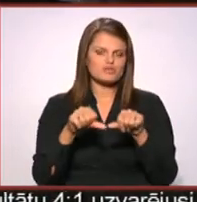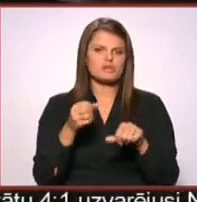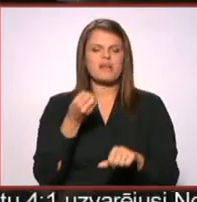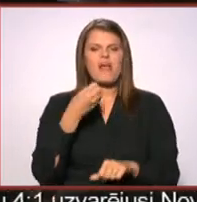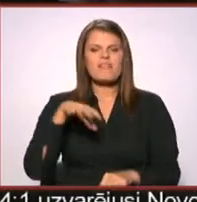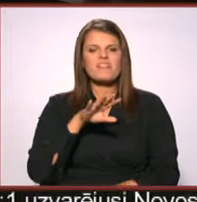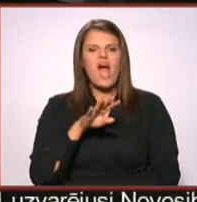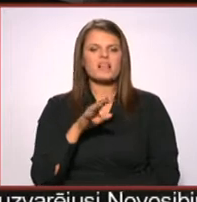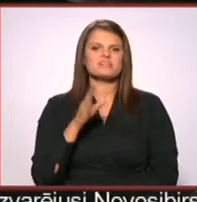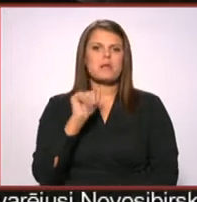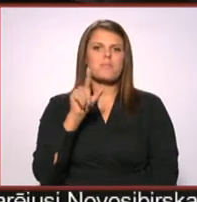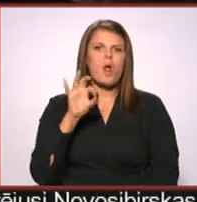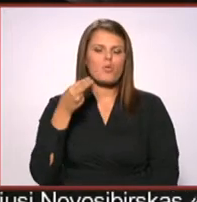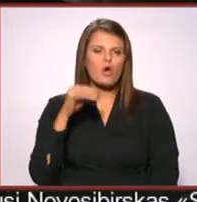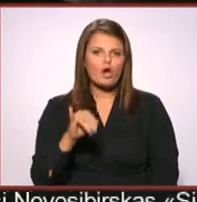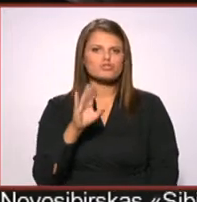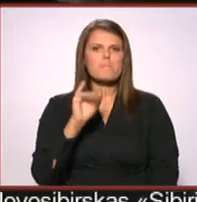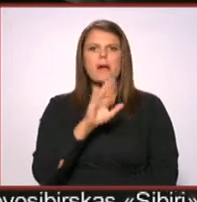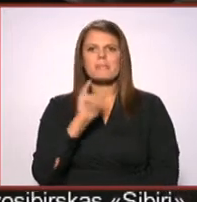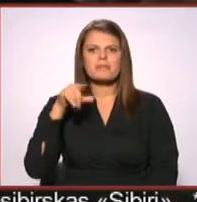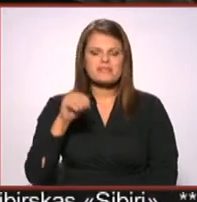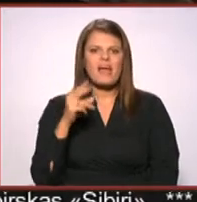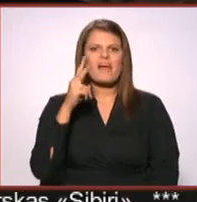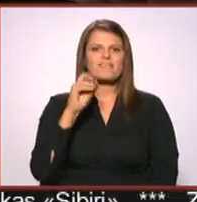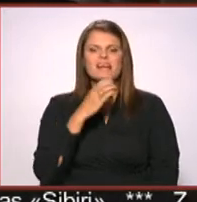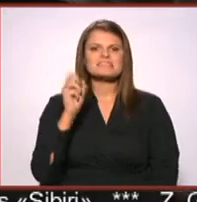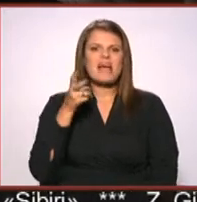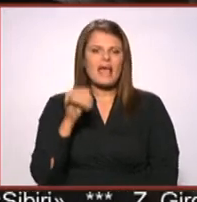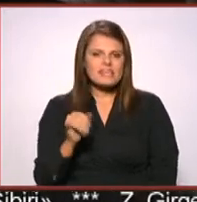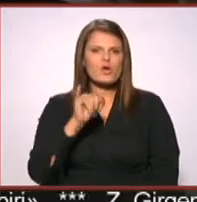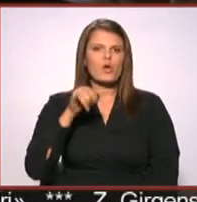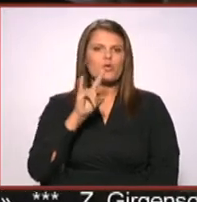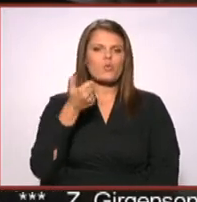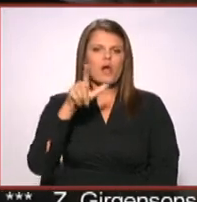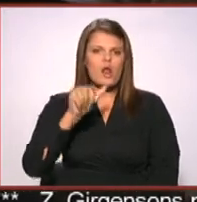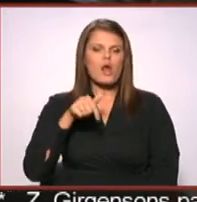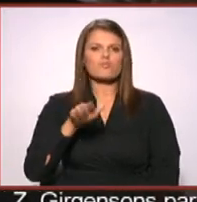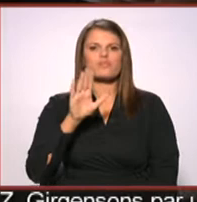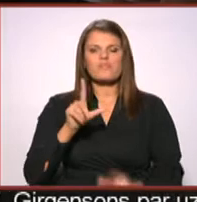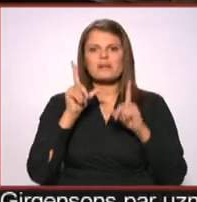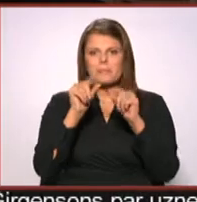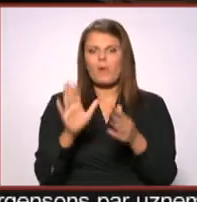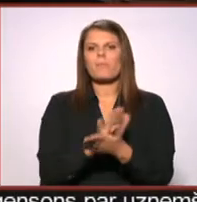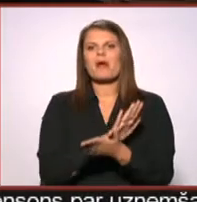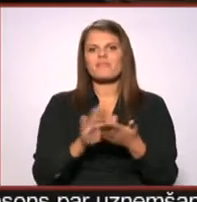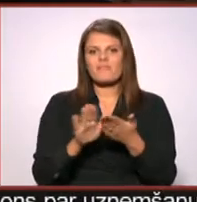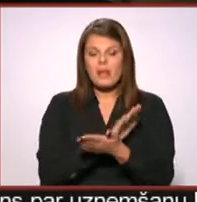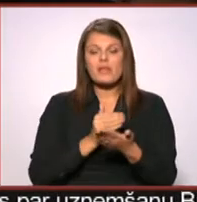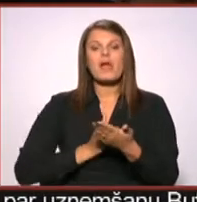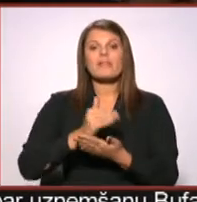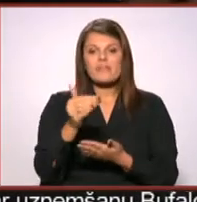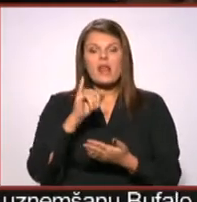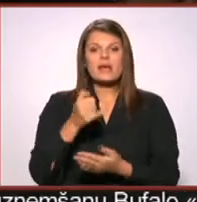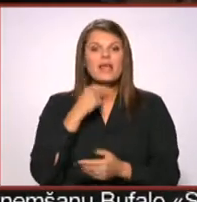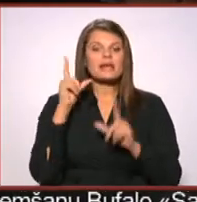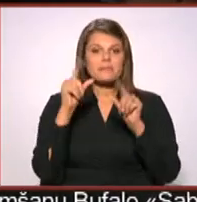dārziņi, baloži, babīte, vecāki, jugla. Līdz šīm stacijām var braukt tātad pa velti. Tālāk, ja